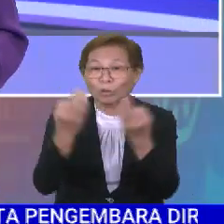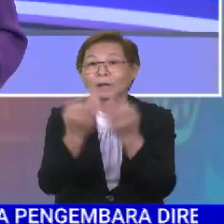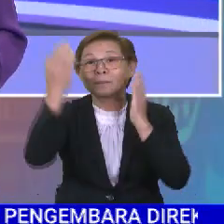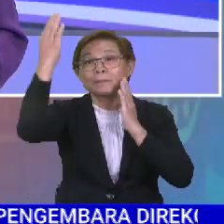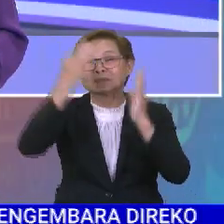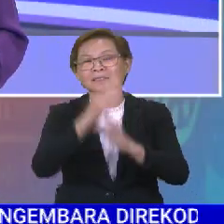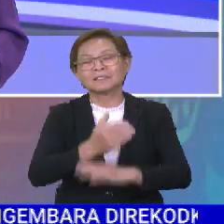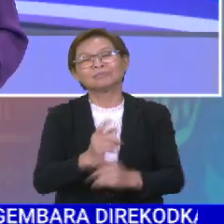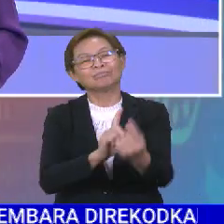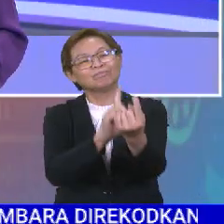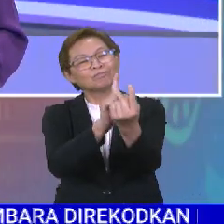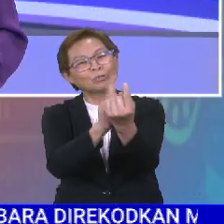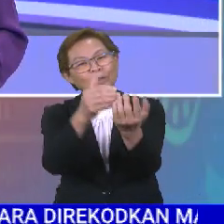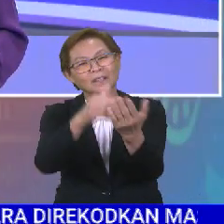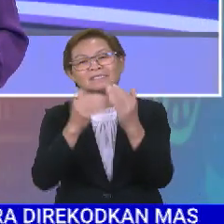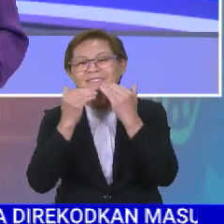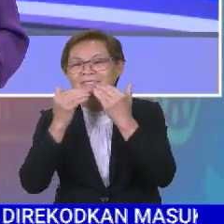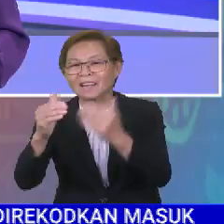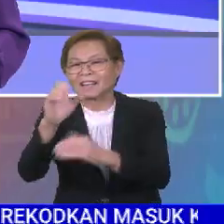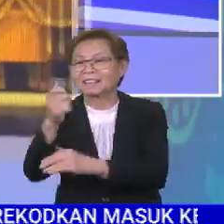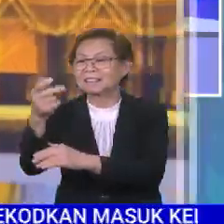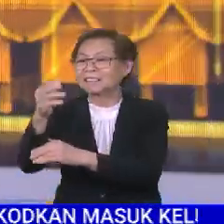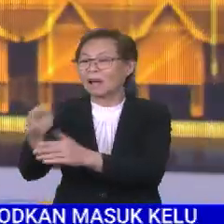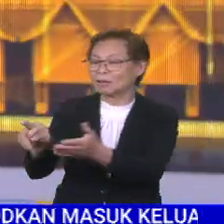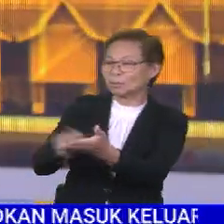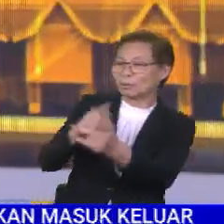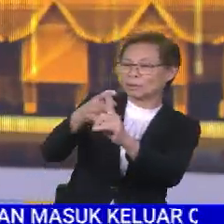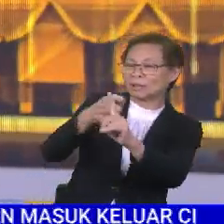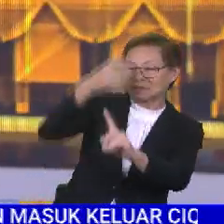Ya, baik, terima kasih Sam dengan laporan dari Selangor. Seterusnya